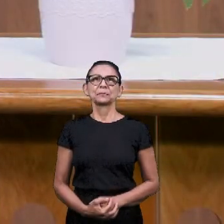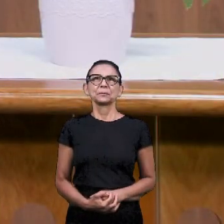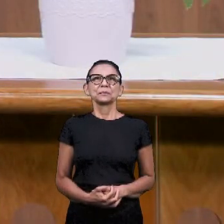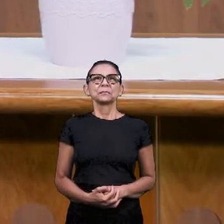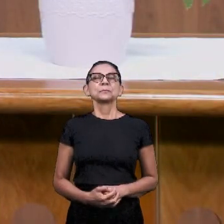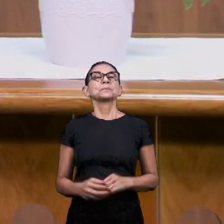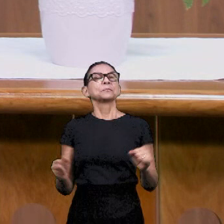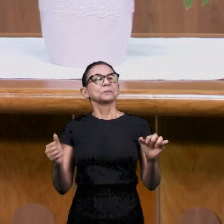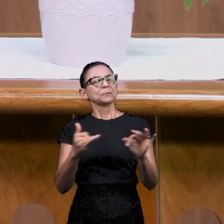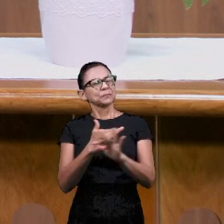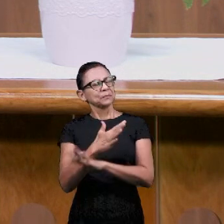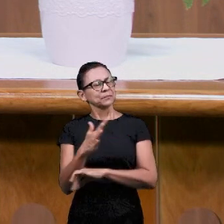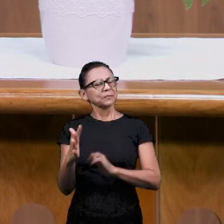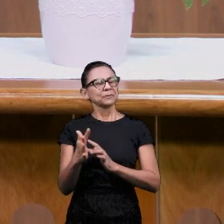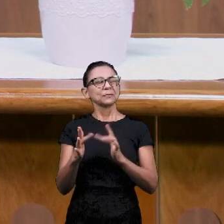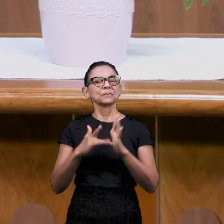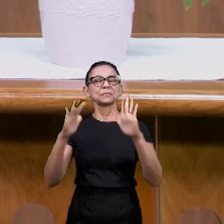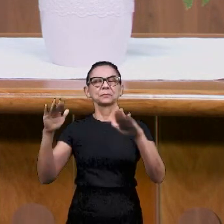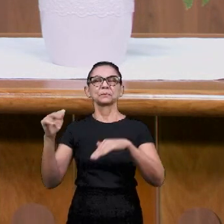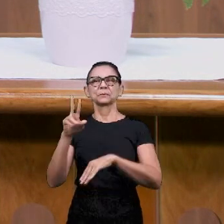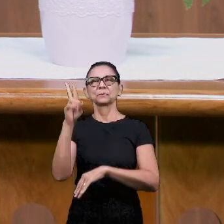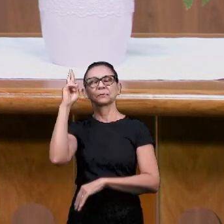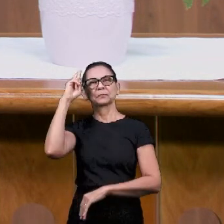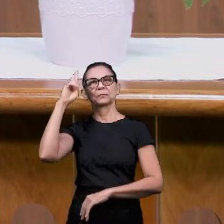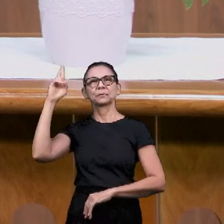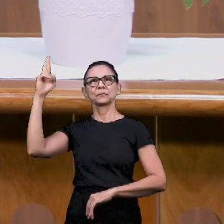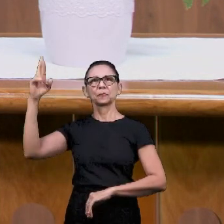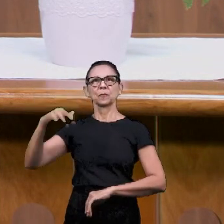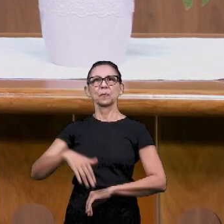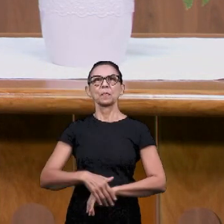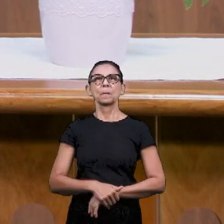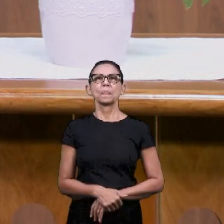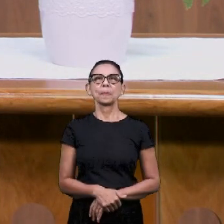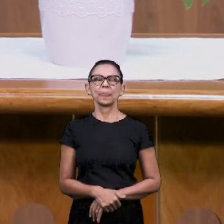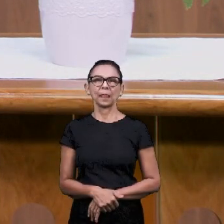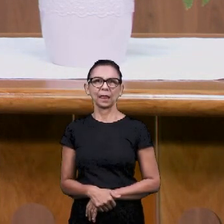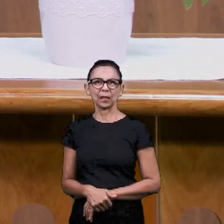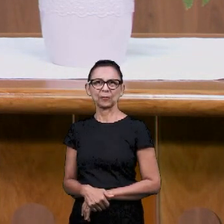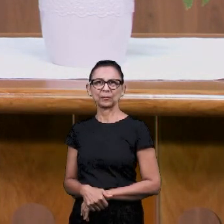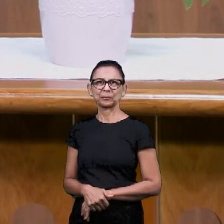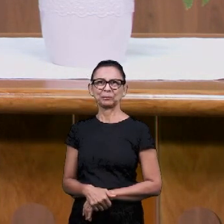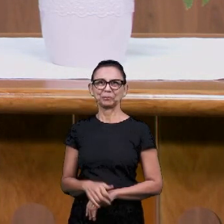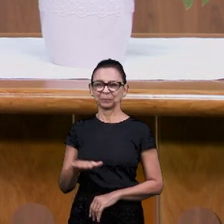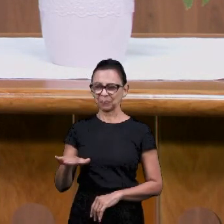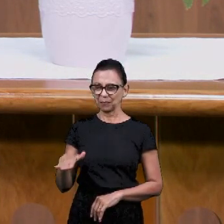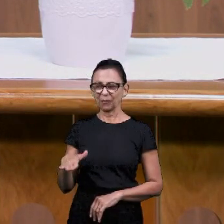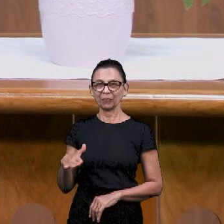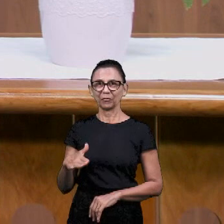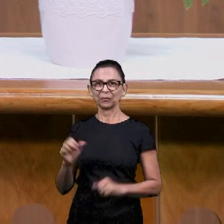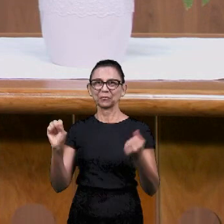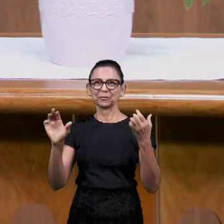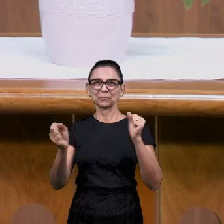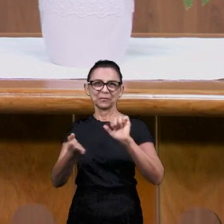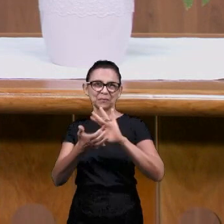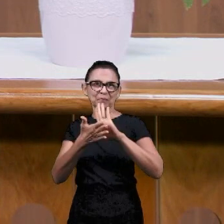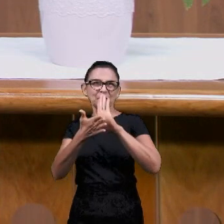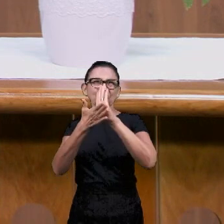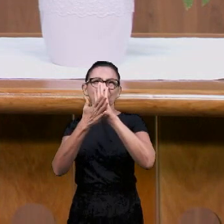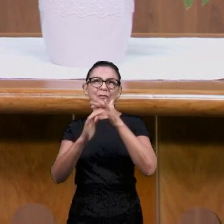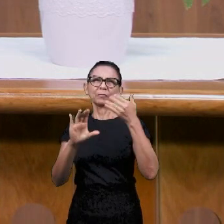Gloire à Jésus, loué soit le nom du Seigneur. Mes frères et sœurs, les enfants chantent des louanges. Dans